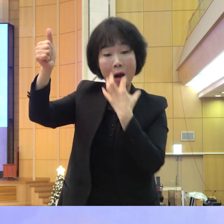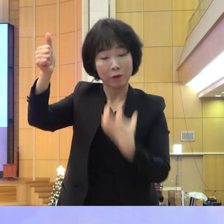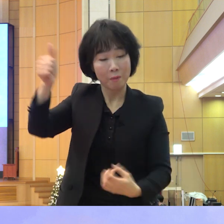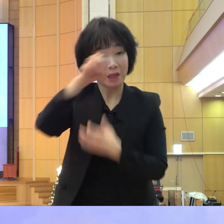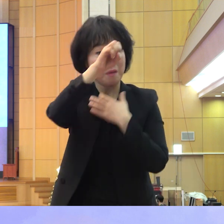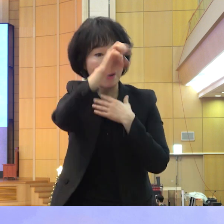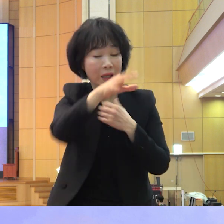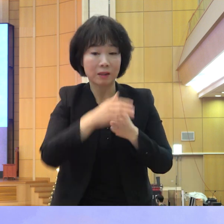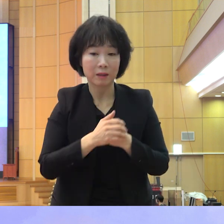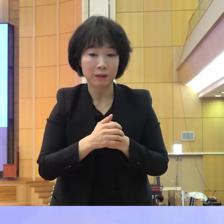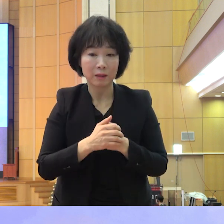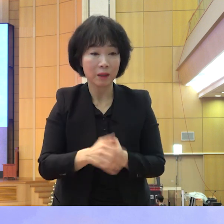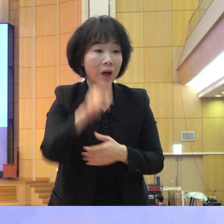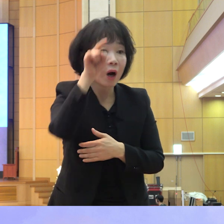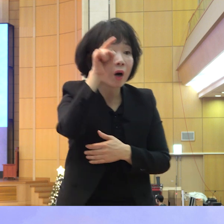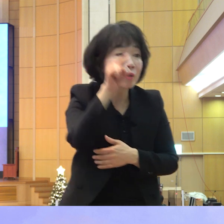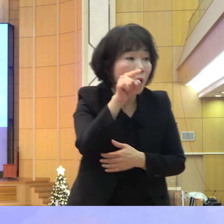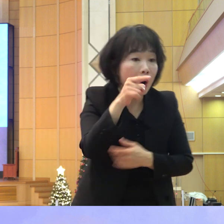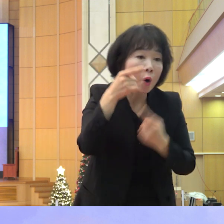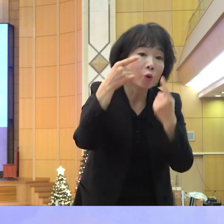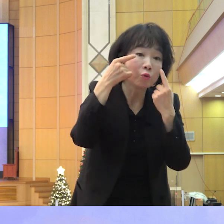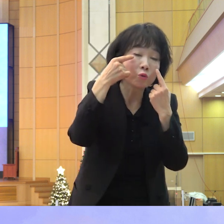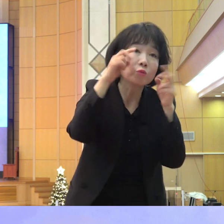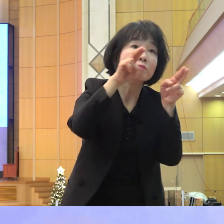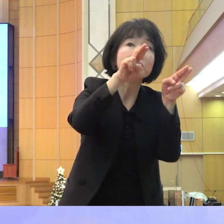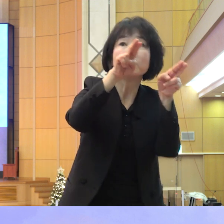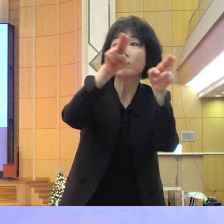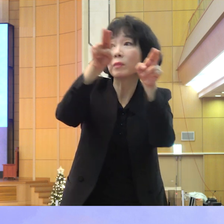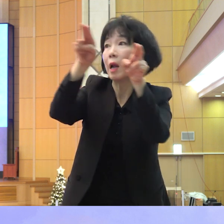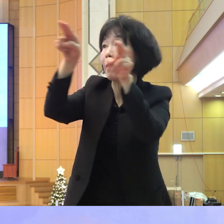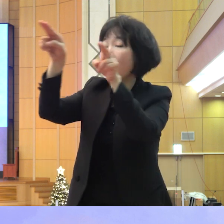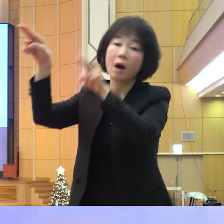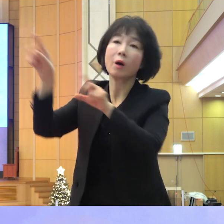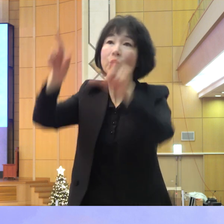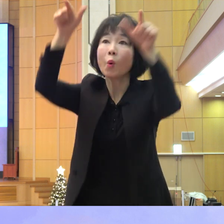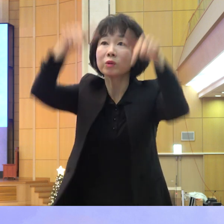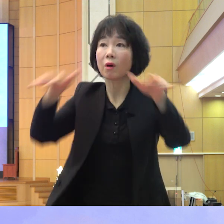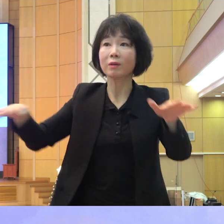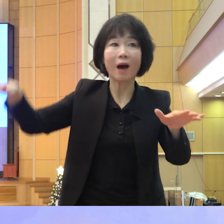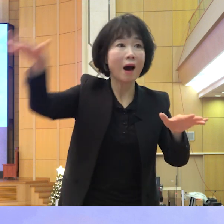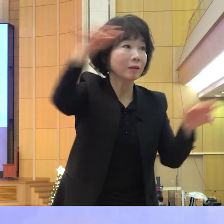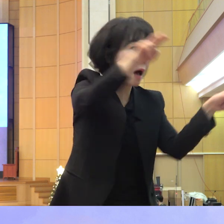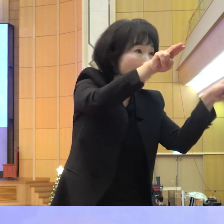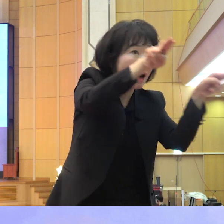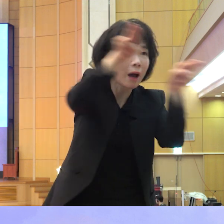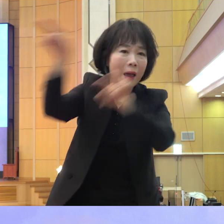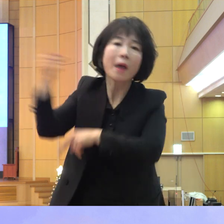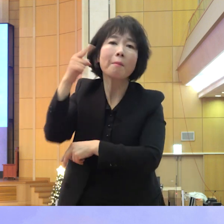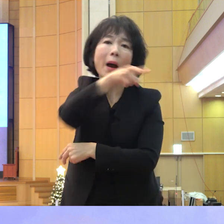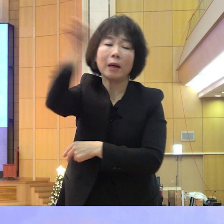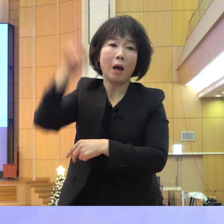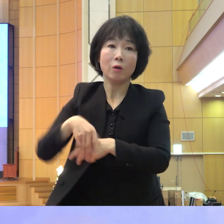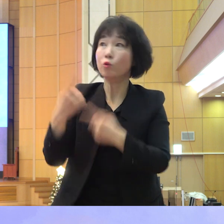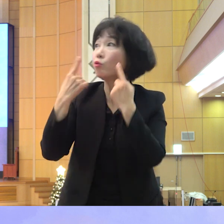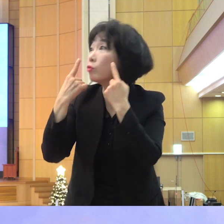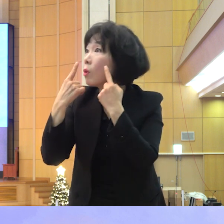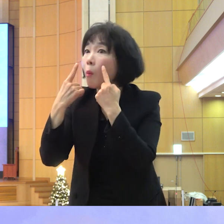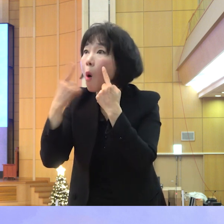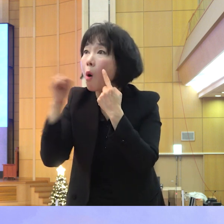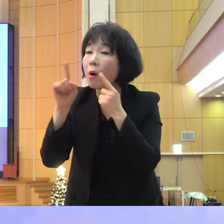이르시되 너는 눈을 들어 너희 있는 곳에서 동서남북을 바라봐라. 뭘